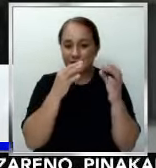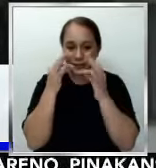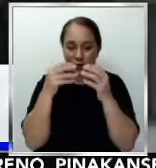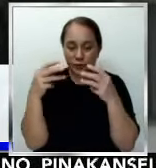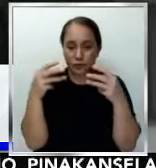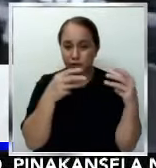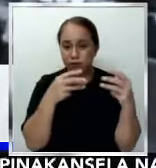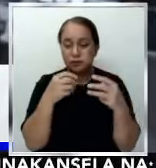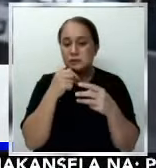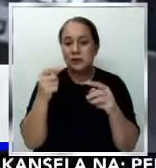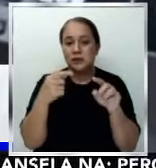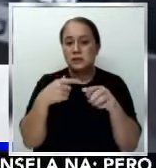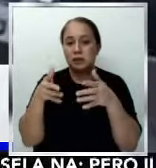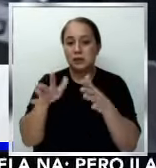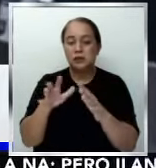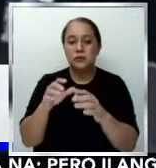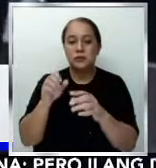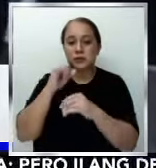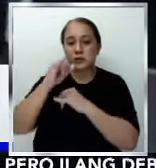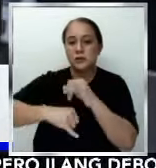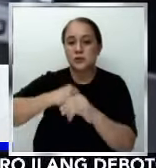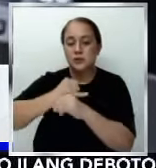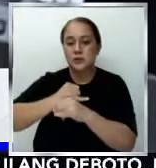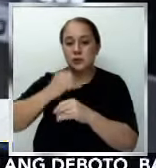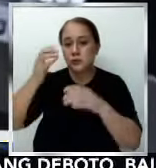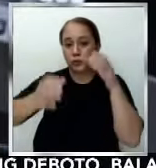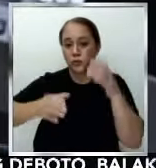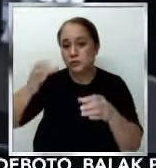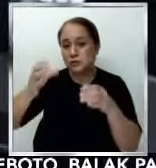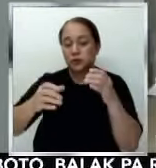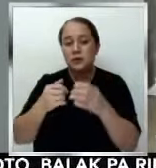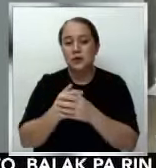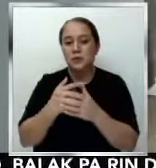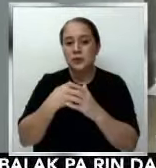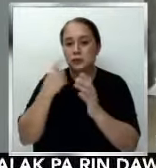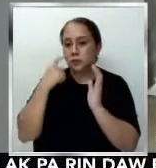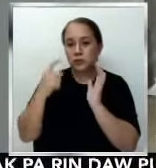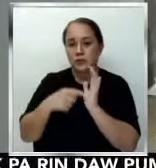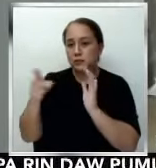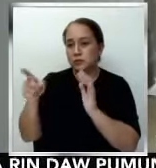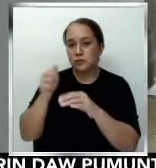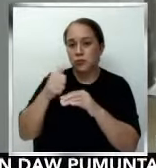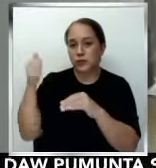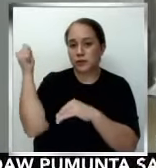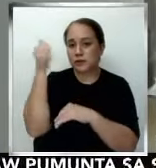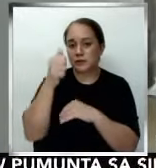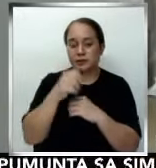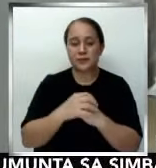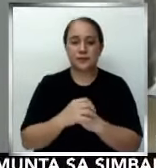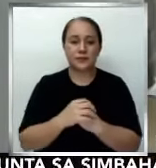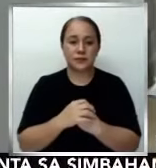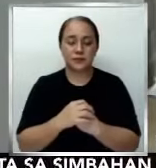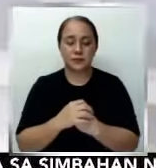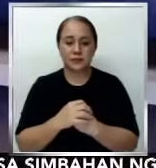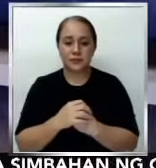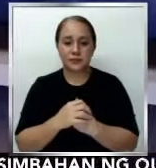International Criminal Court dahil hindi niya raw kinikilala ang kapangyarihan nila. Ivan Mayrina ng Atutok, 24